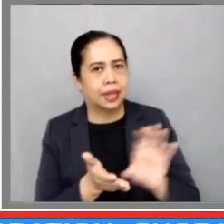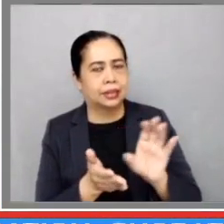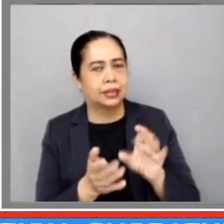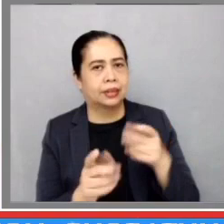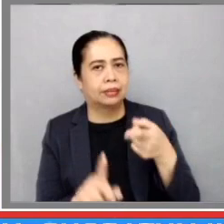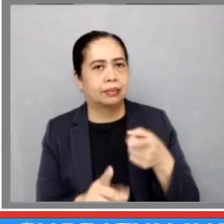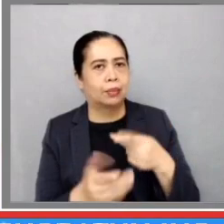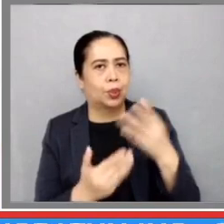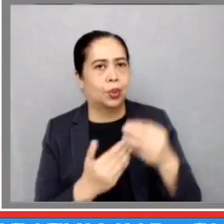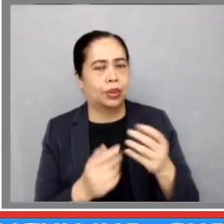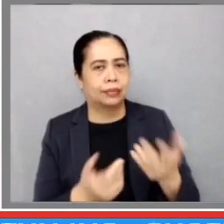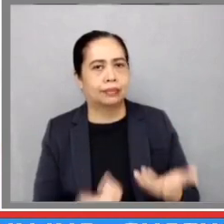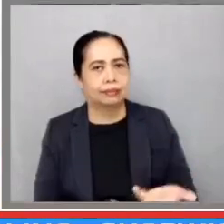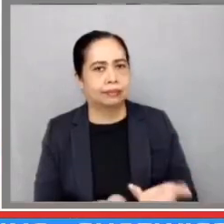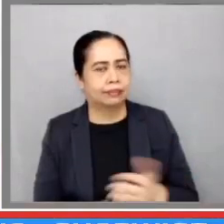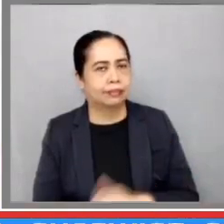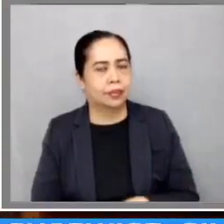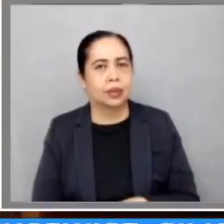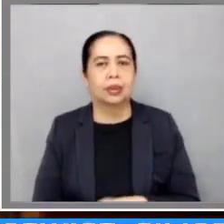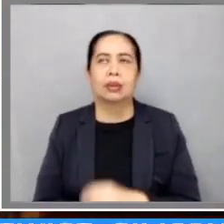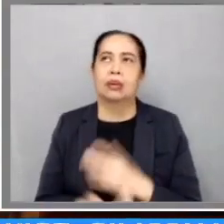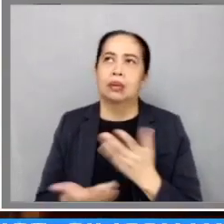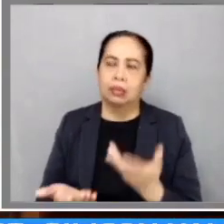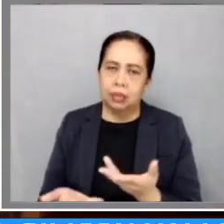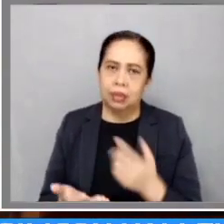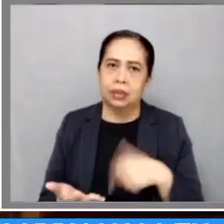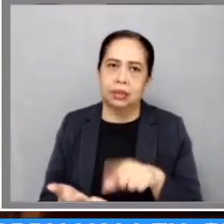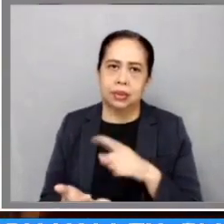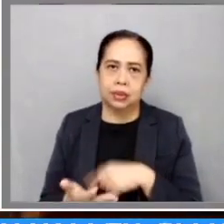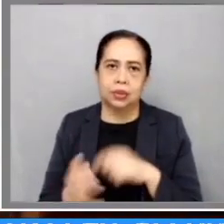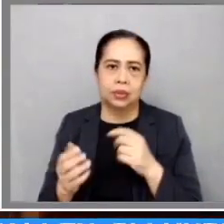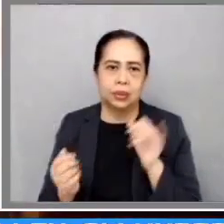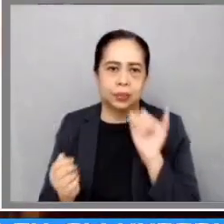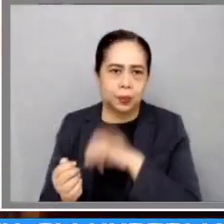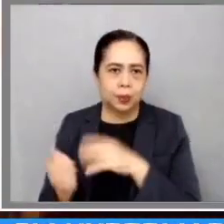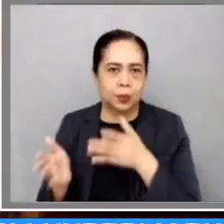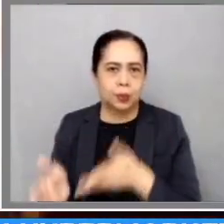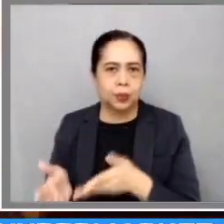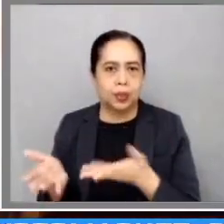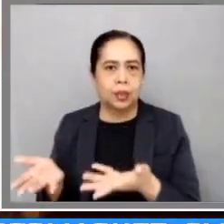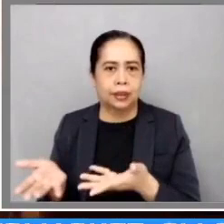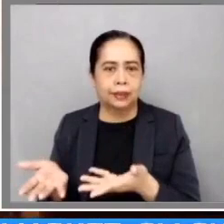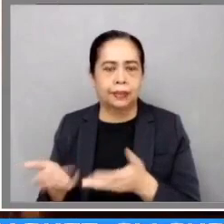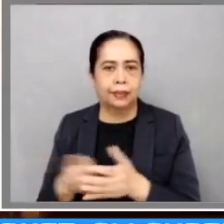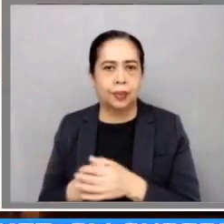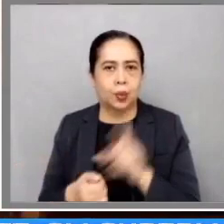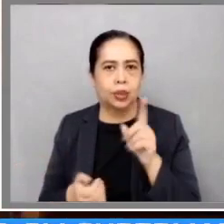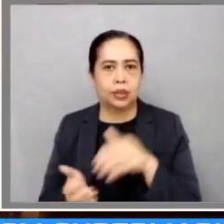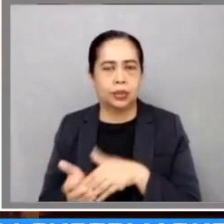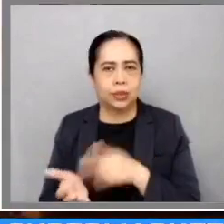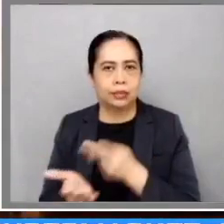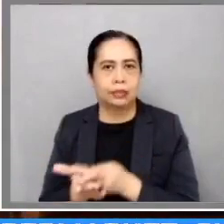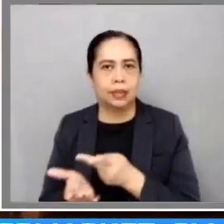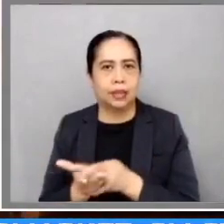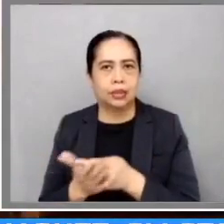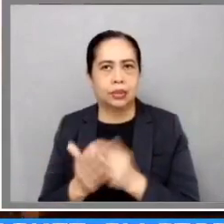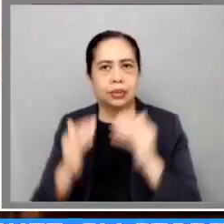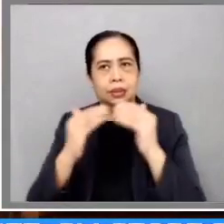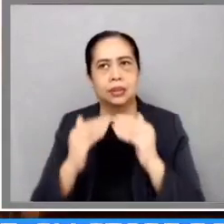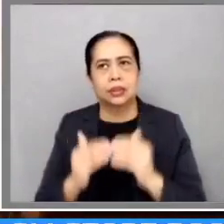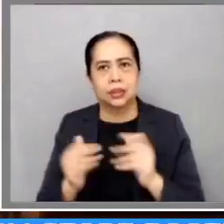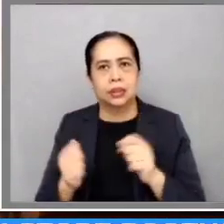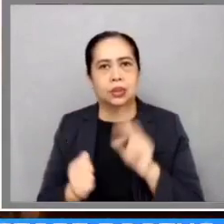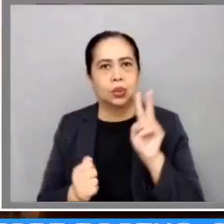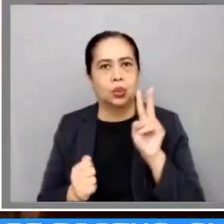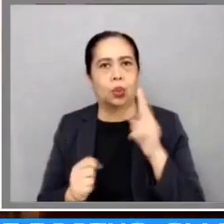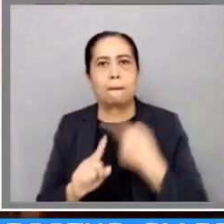gobyerno? Well, ito nga po yung ating remaining na 1,000 pesos. Katumbas po ito ng 2 buwan